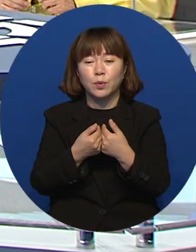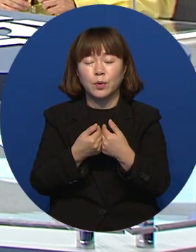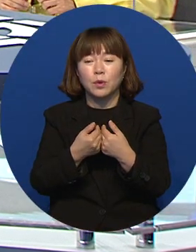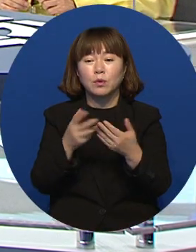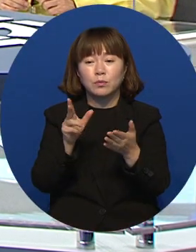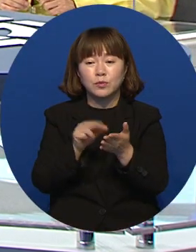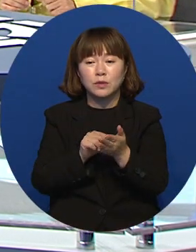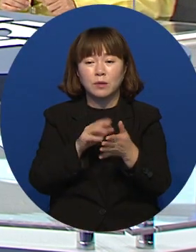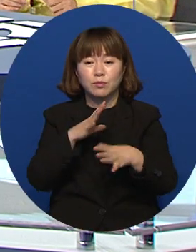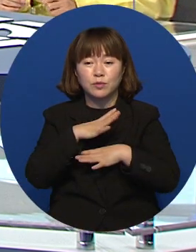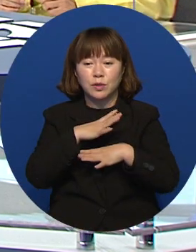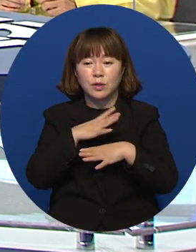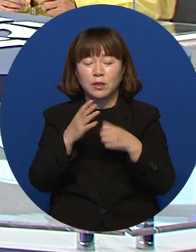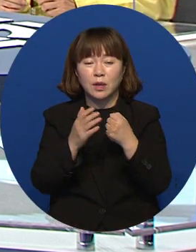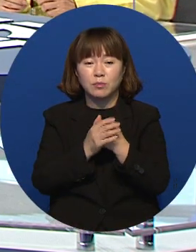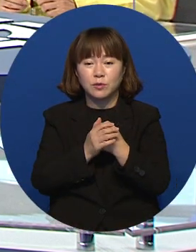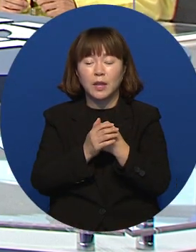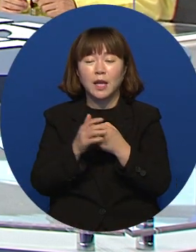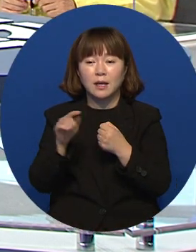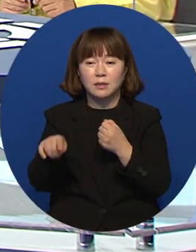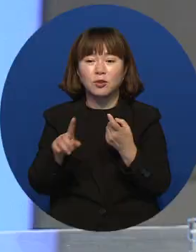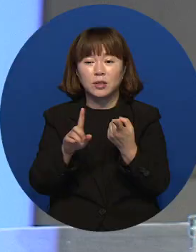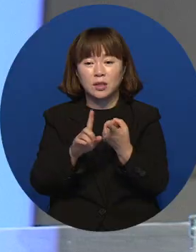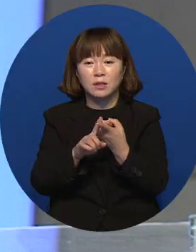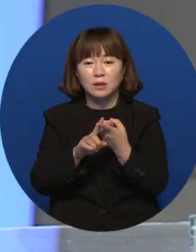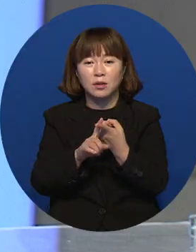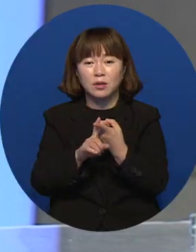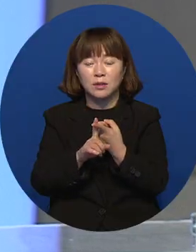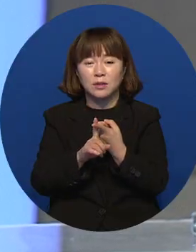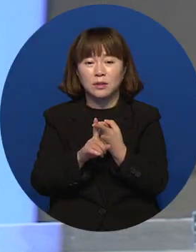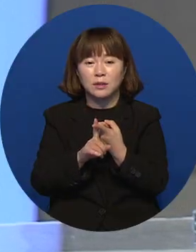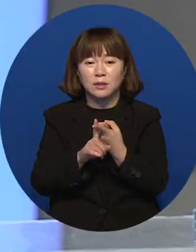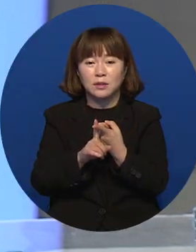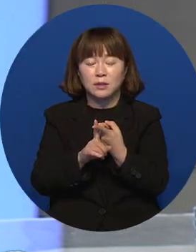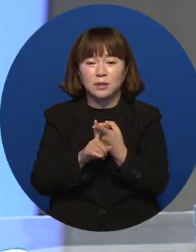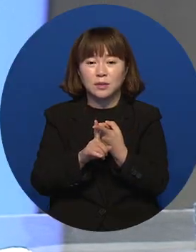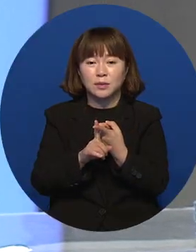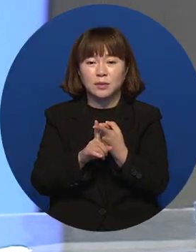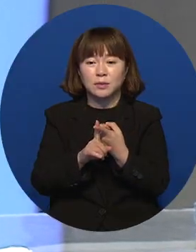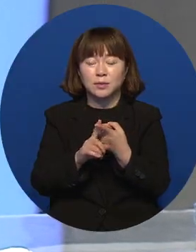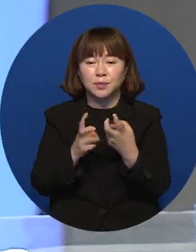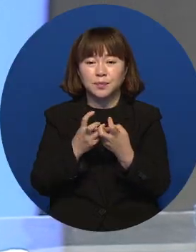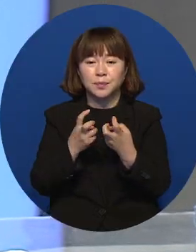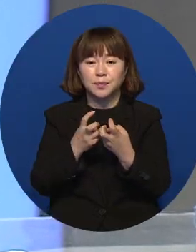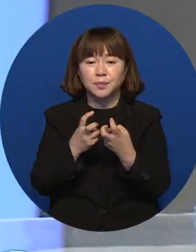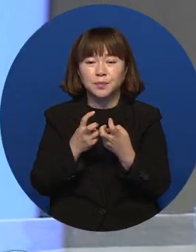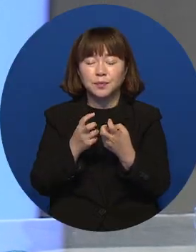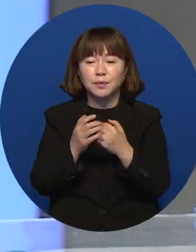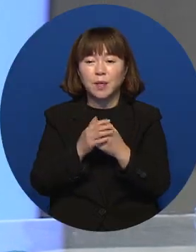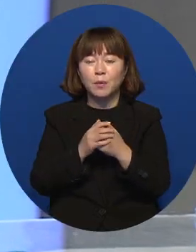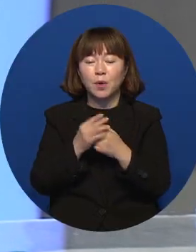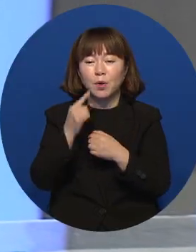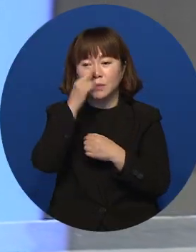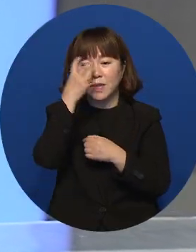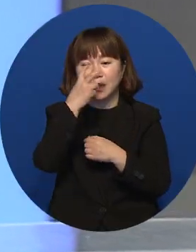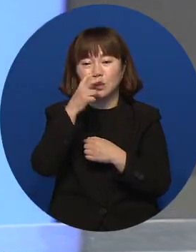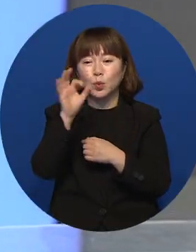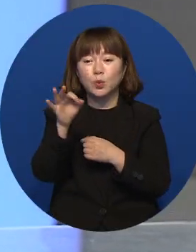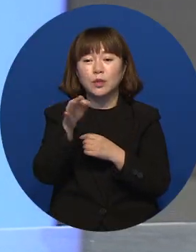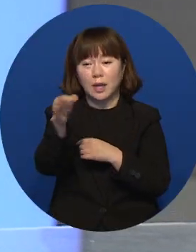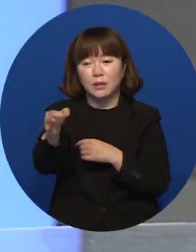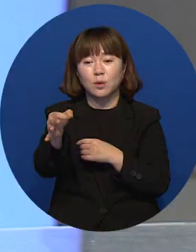이거 다 먹을 지 모르겠지만 유료 워하는 바 마음도 좀 고민을 하는 것 하나에 방안은 생각 네 이건 개인적인 얘기 이 거예요 그리고